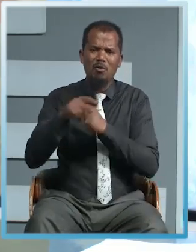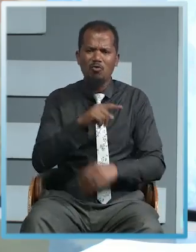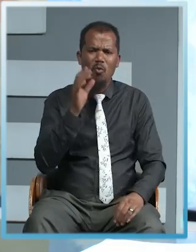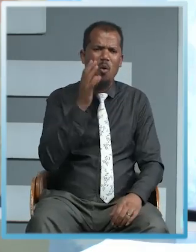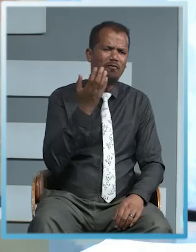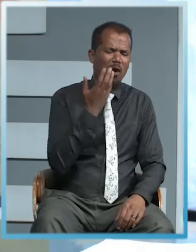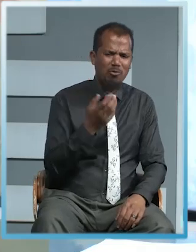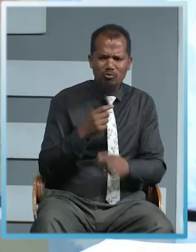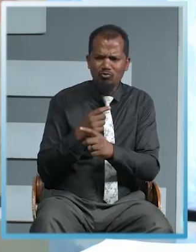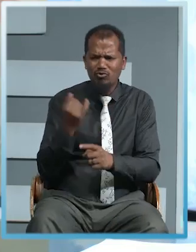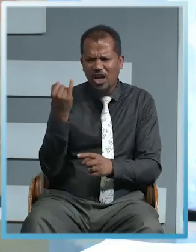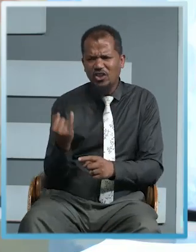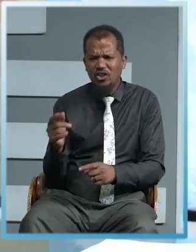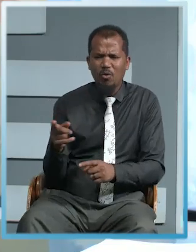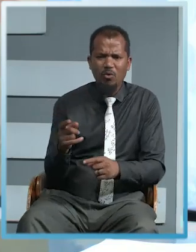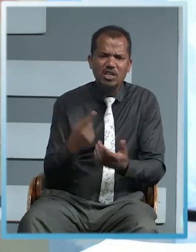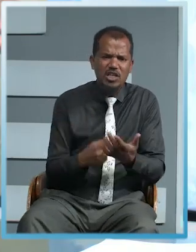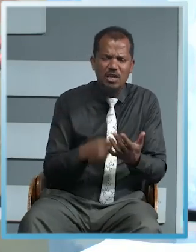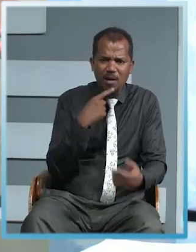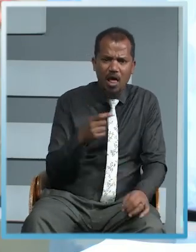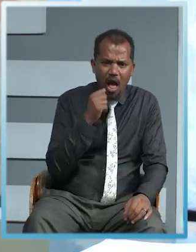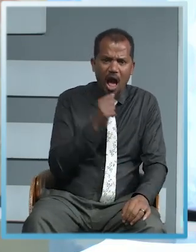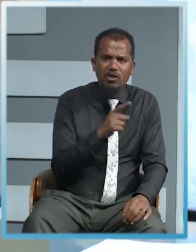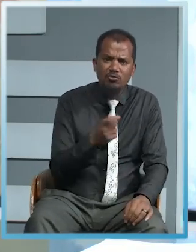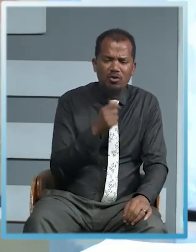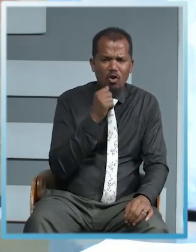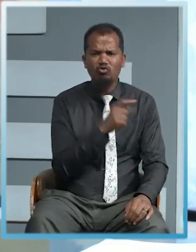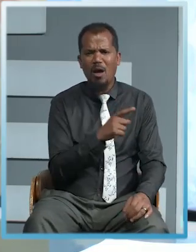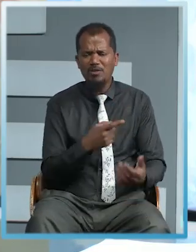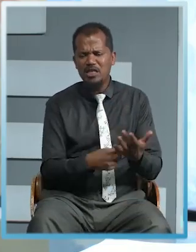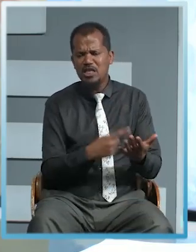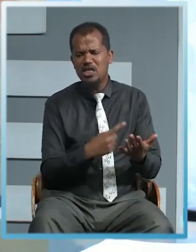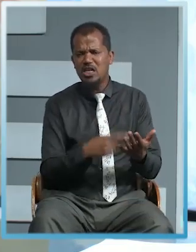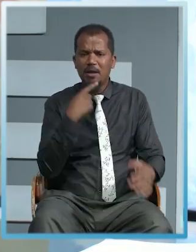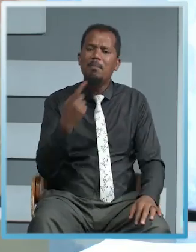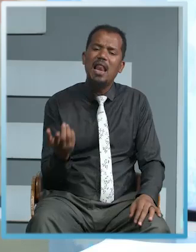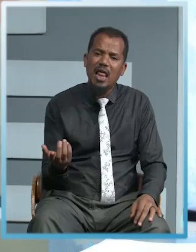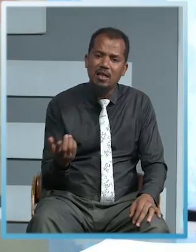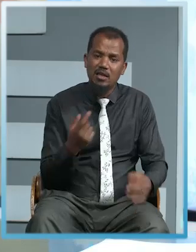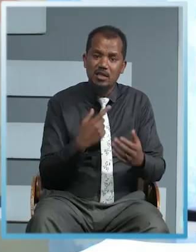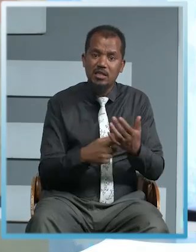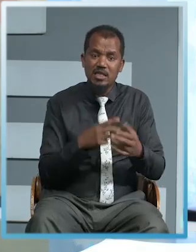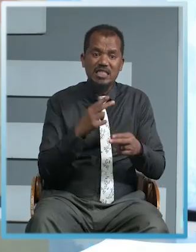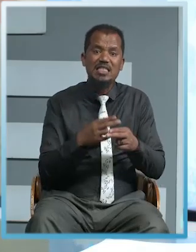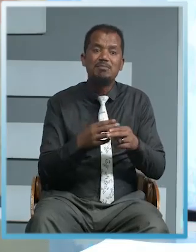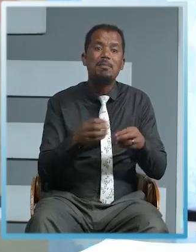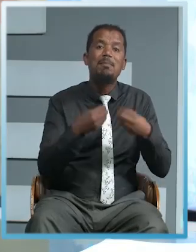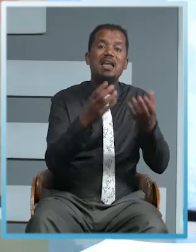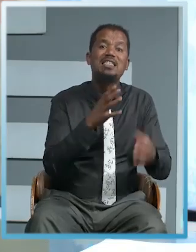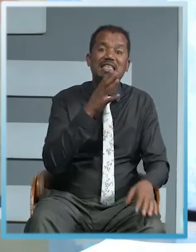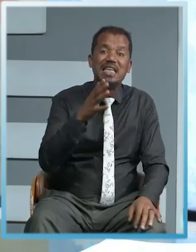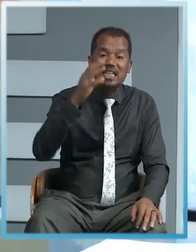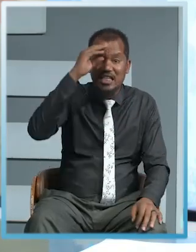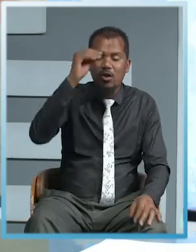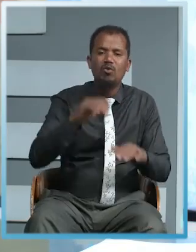ወፍራም ነው እሱኮ ቀጭን ነው እሱኮ ምናምን ነው ይባላል አንቺ ብትሆኚ እሷም እኮ እንዲናት ይባላል ስለዚህ እንዲህ ስም ማንሰጥለት